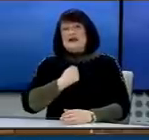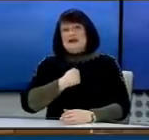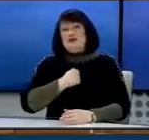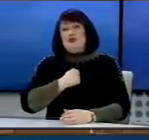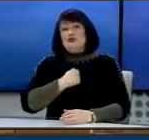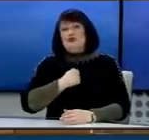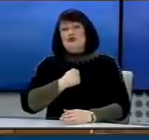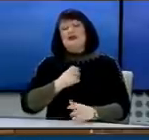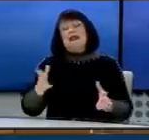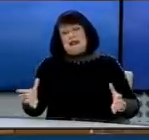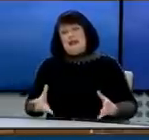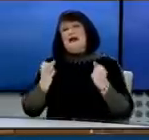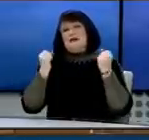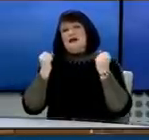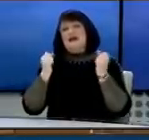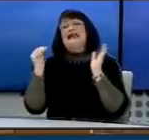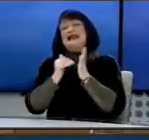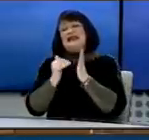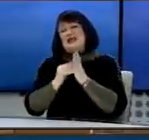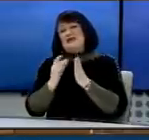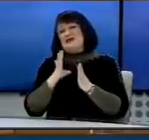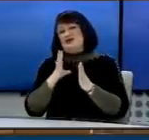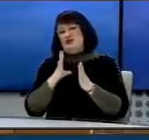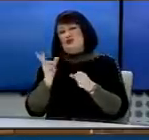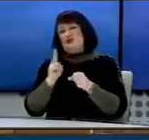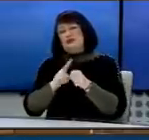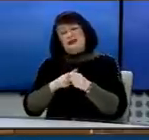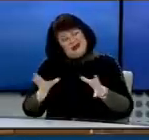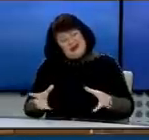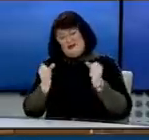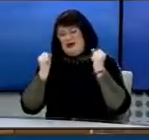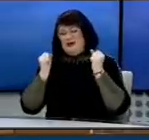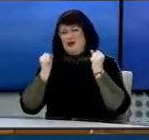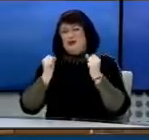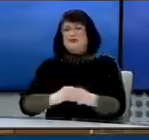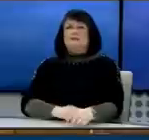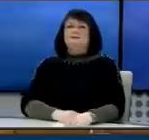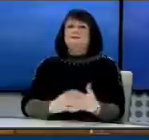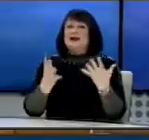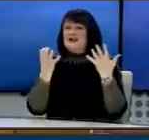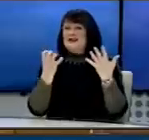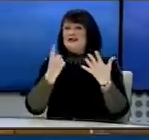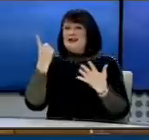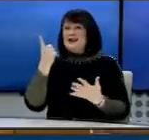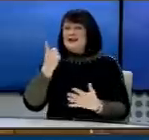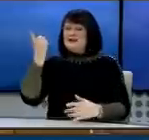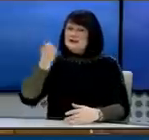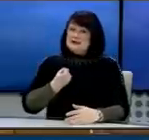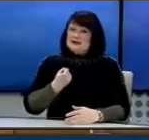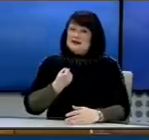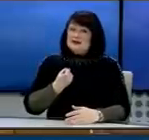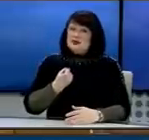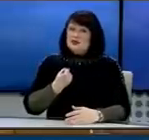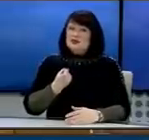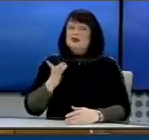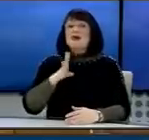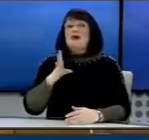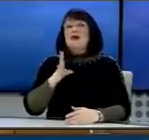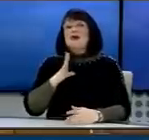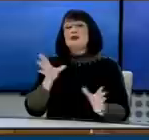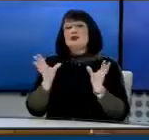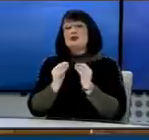είχαμε γλιτώσει χιλιάδες συμπολίτες μας. Το 91% των συμπολιτών